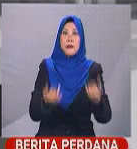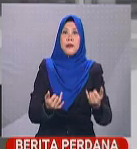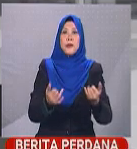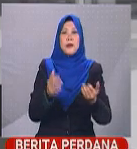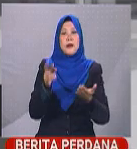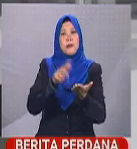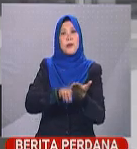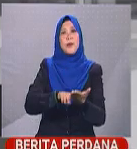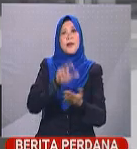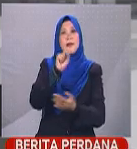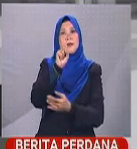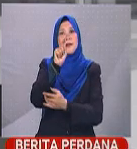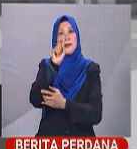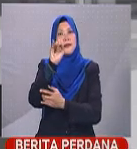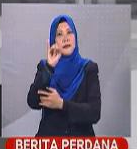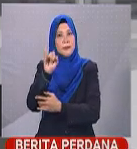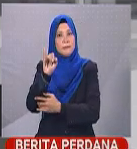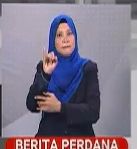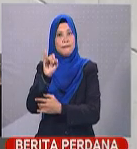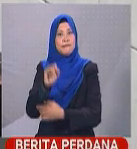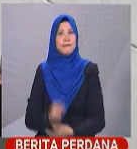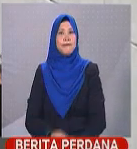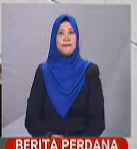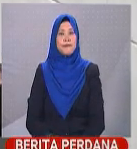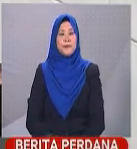Siti Aisyah Cepi.